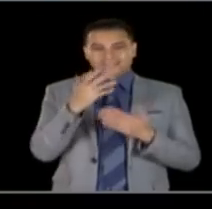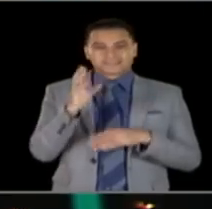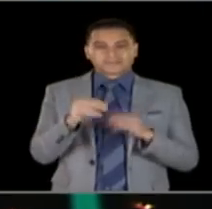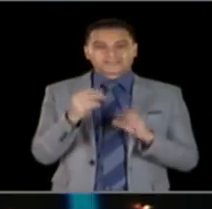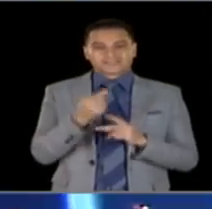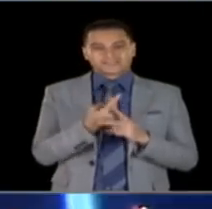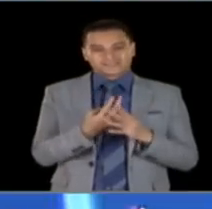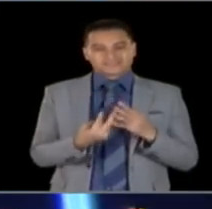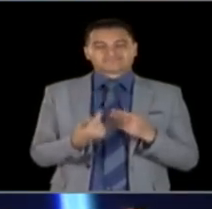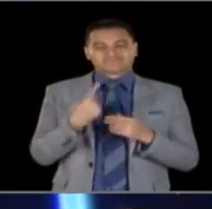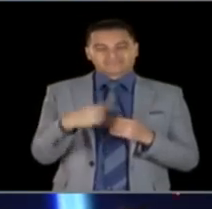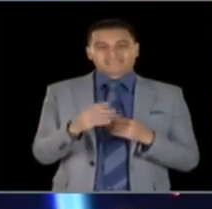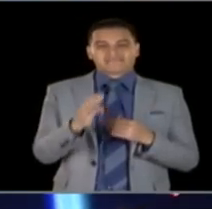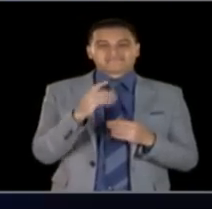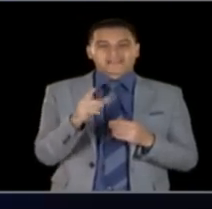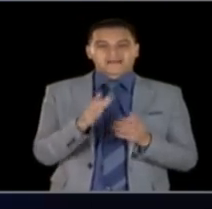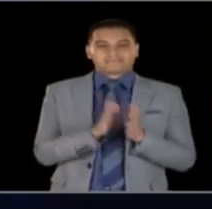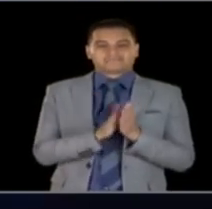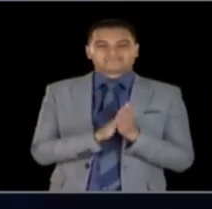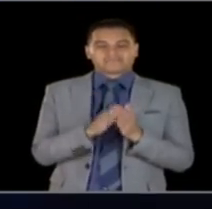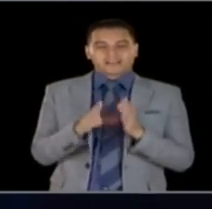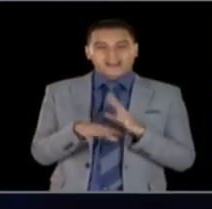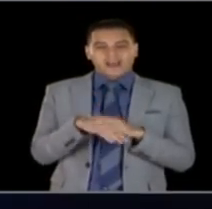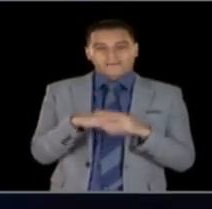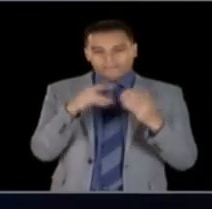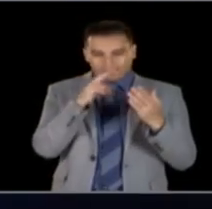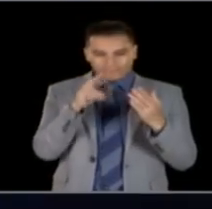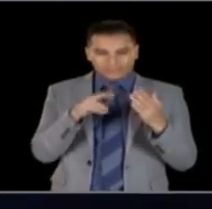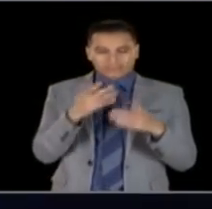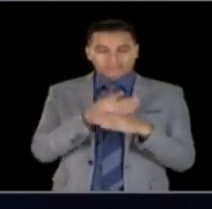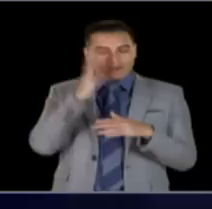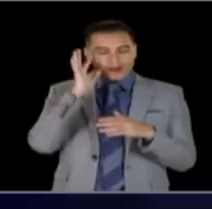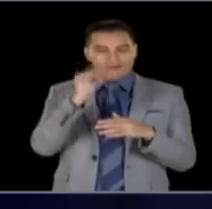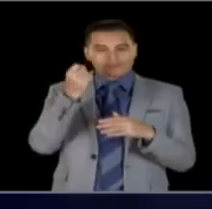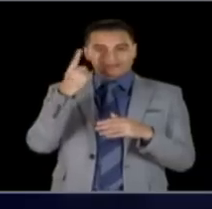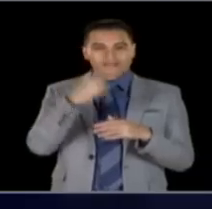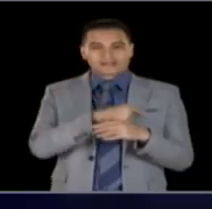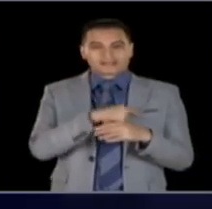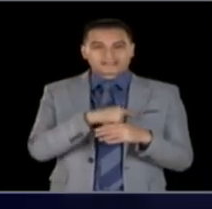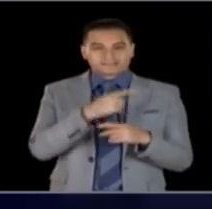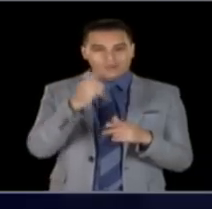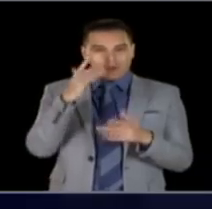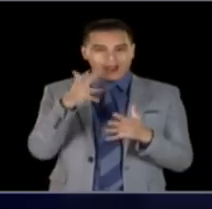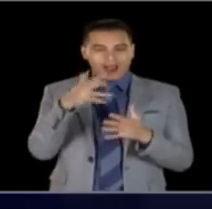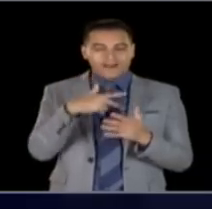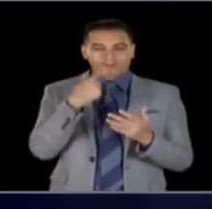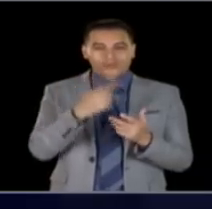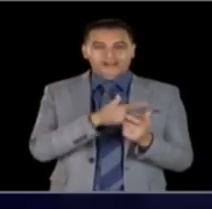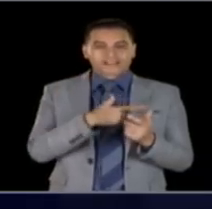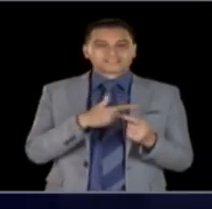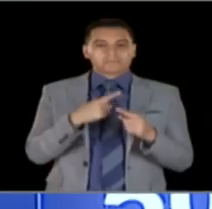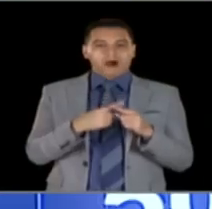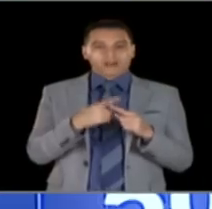محمد حسام برافو عليك. كان مستني يقرا الاختيارات علشان يفتكر الاسم. هو خايف يقول الاسم